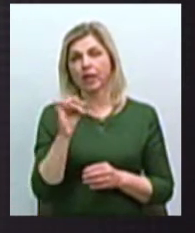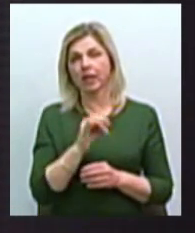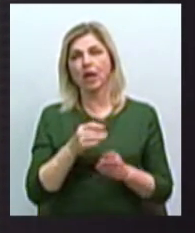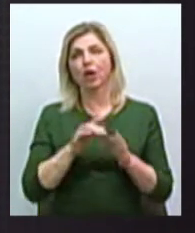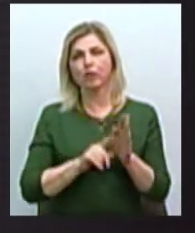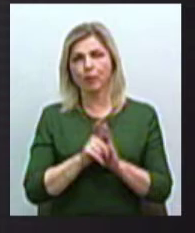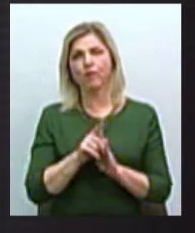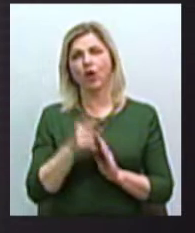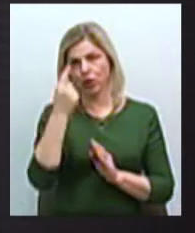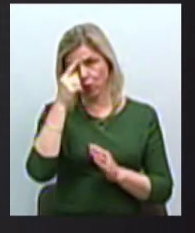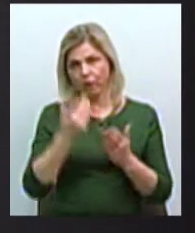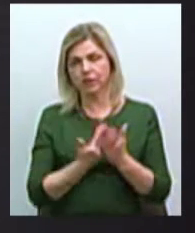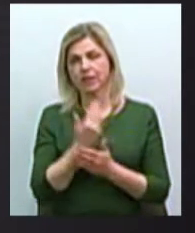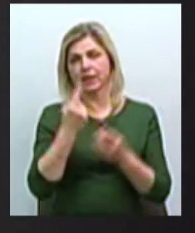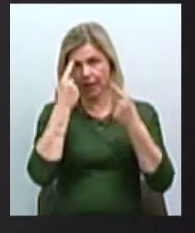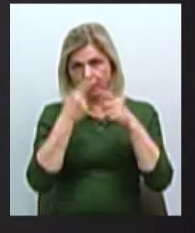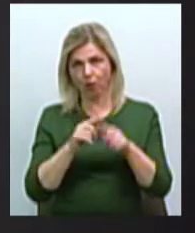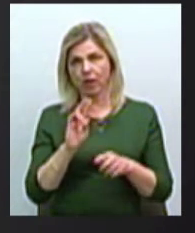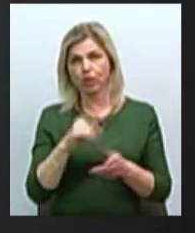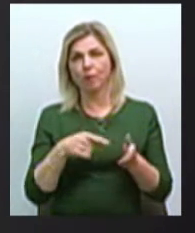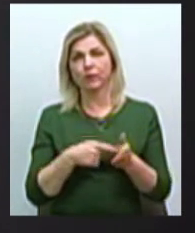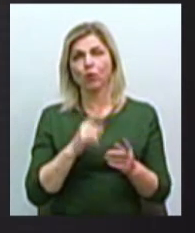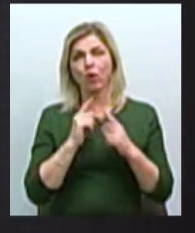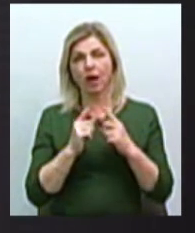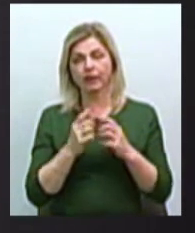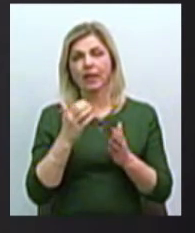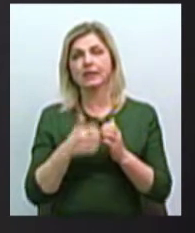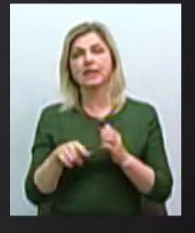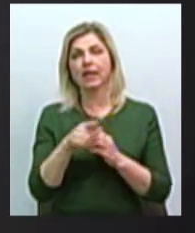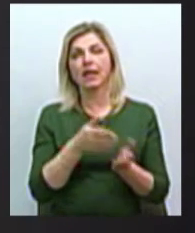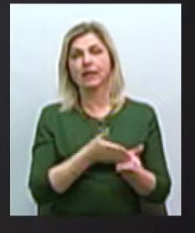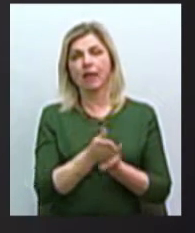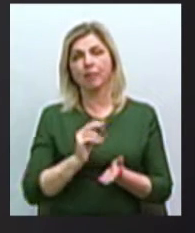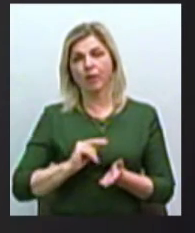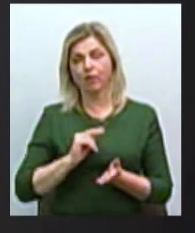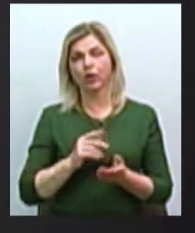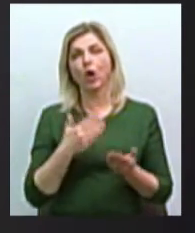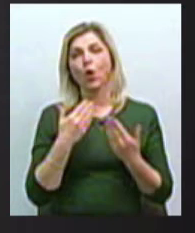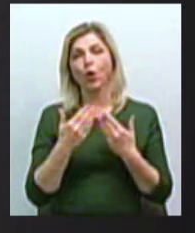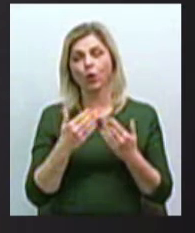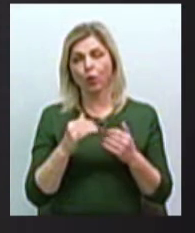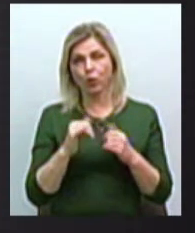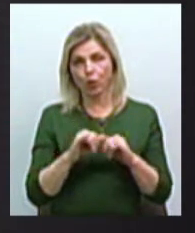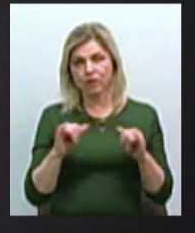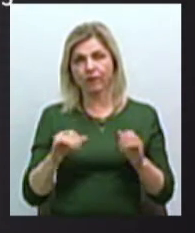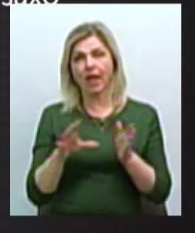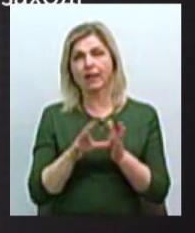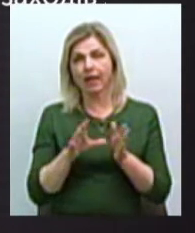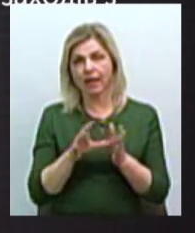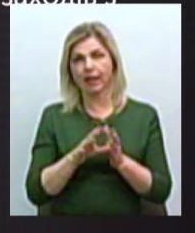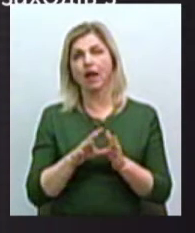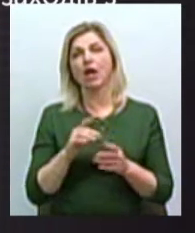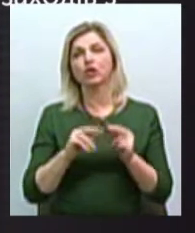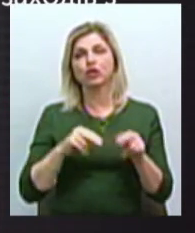інноваційних технологій Миколаївської міської ради. Серед напрямків роботи – розвиток сталої енергії через впровадження заходів